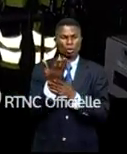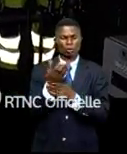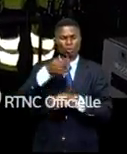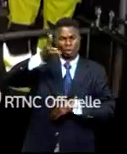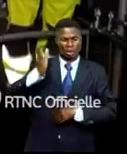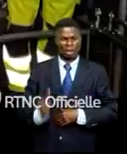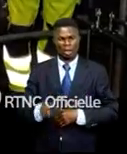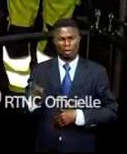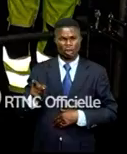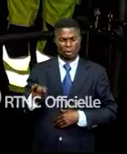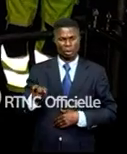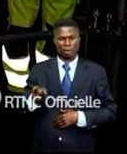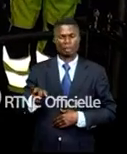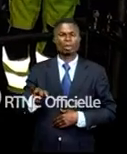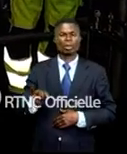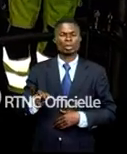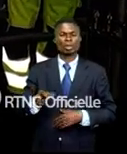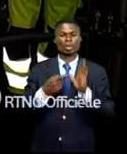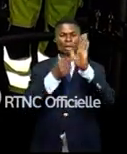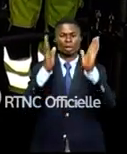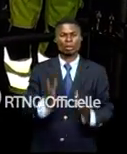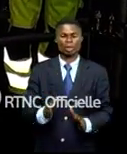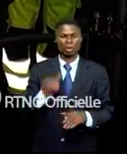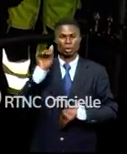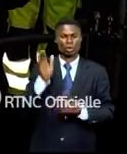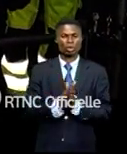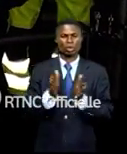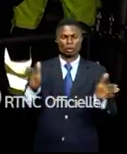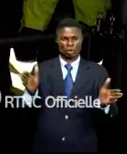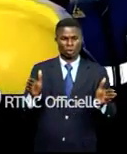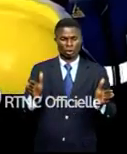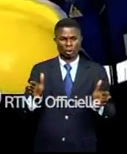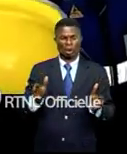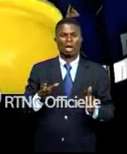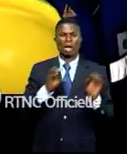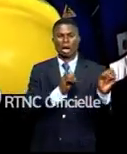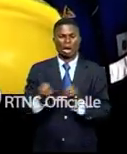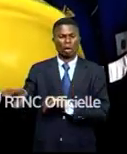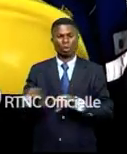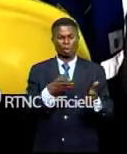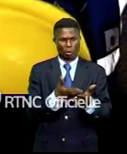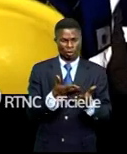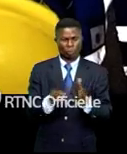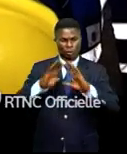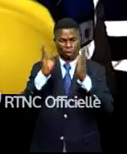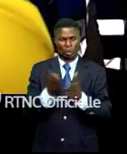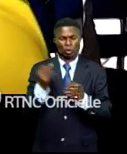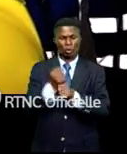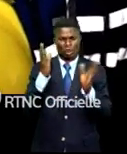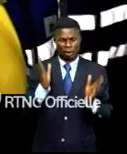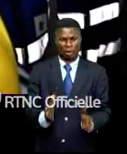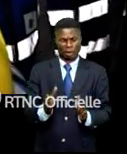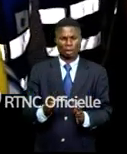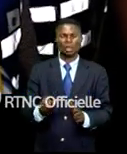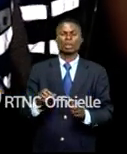ingénieur Richard Kapiabo Shinga, représentant du directeur général qui a présidé cette cérémonie, et tout le personnel de